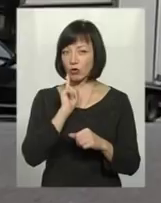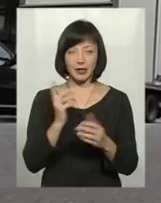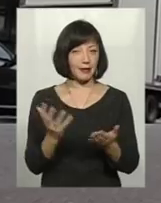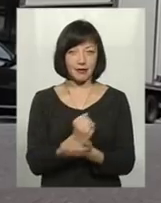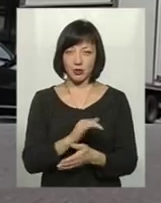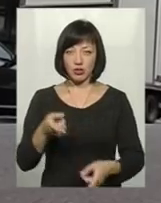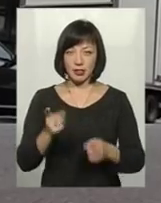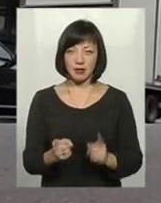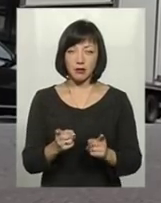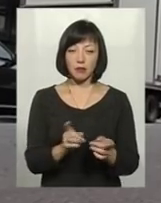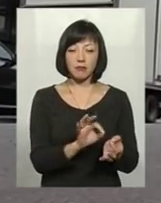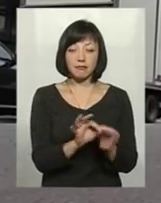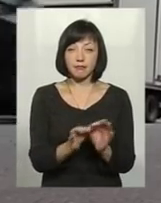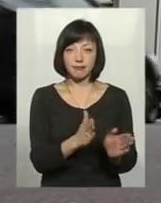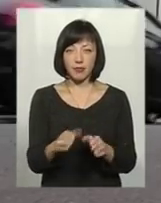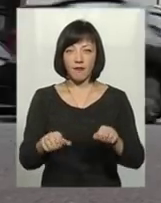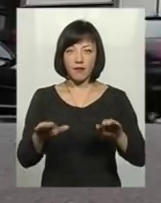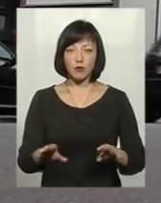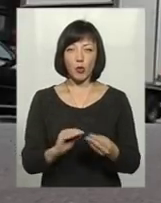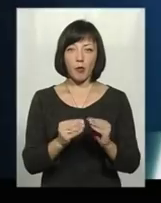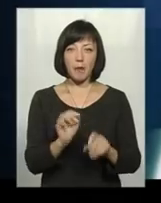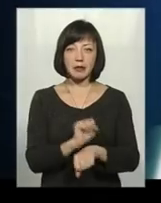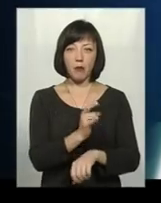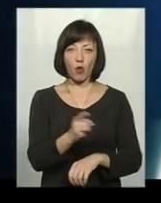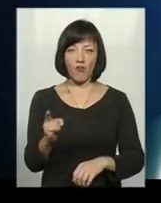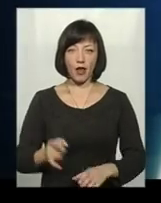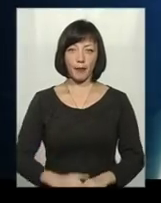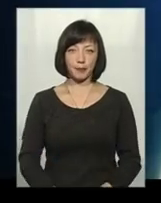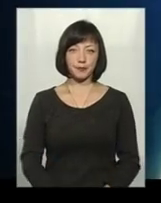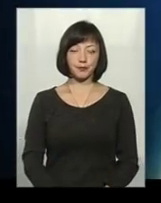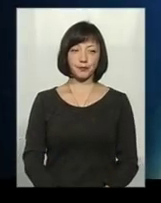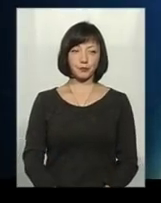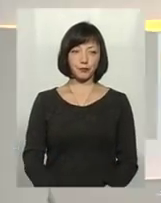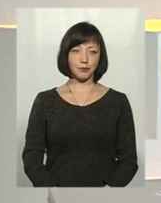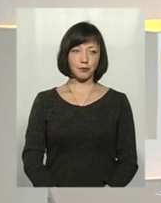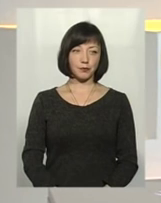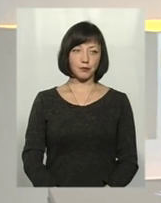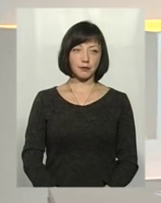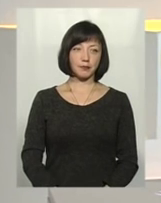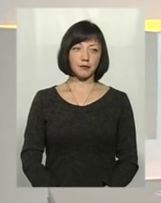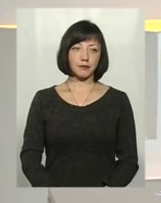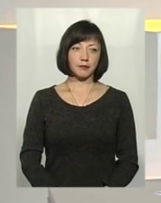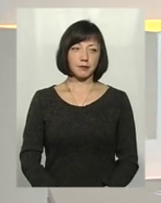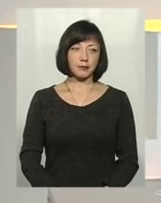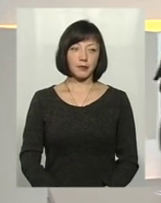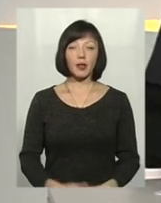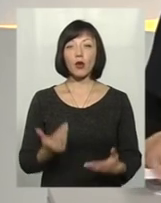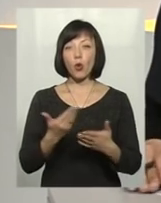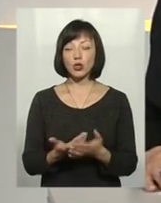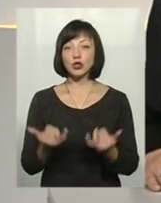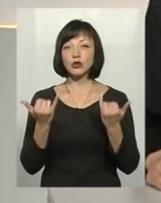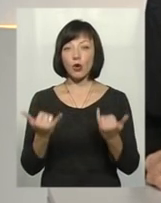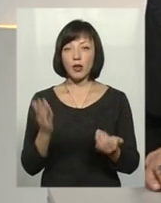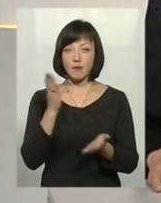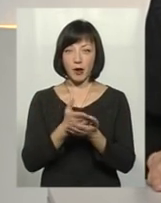знайшли дійсно дієвий алгоритм вирішення проблеми з паркуванням. Отже, сьогодні